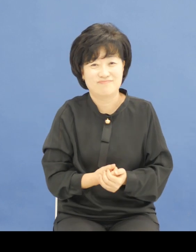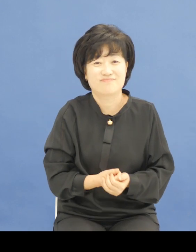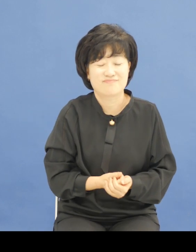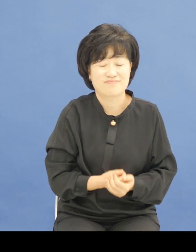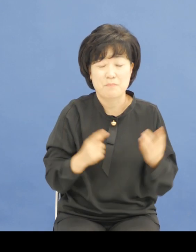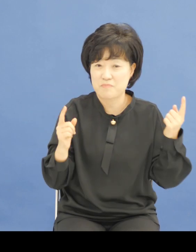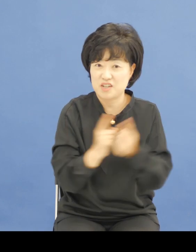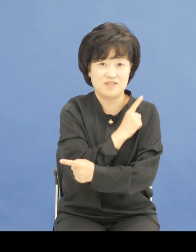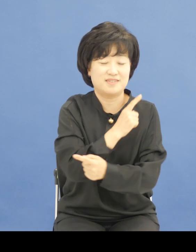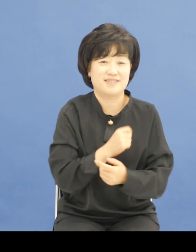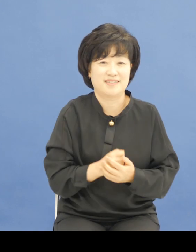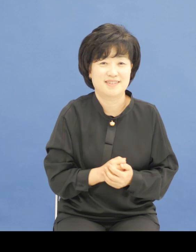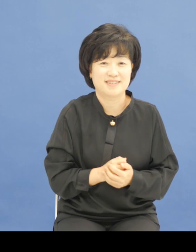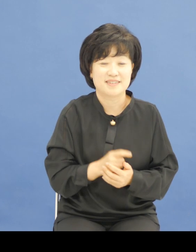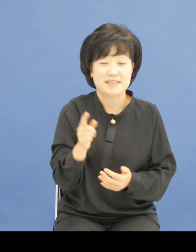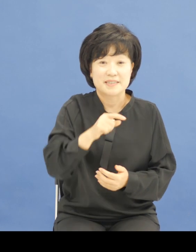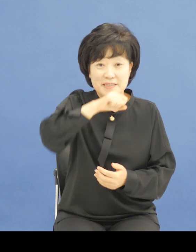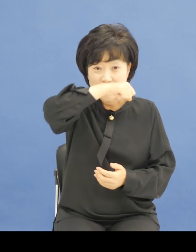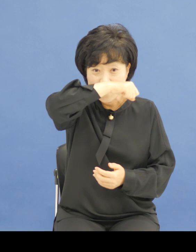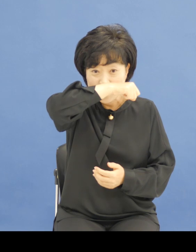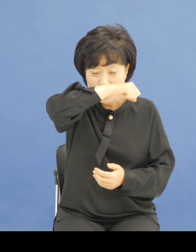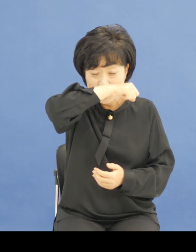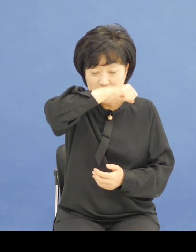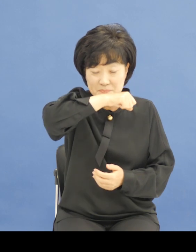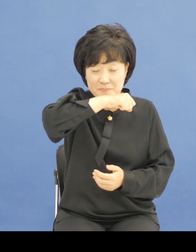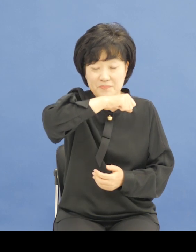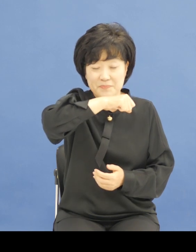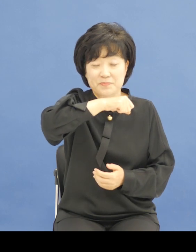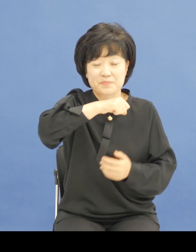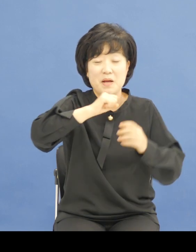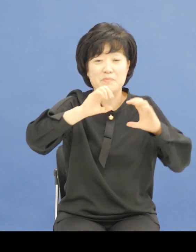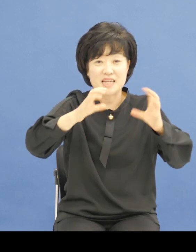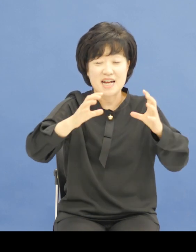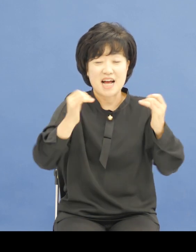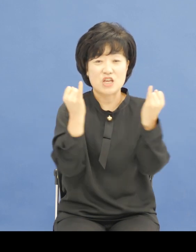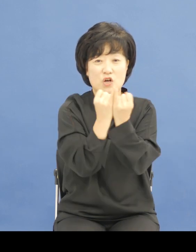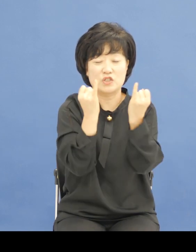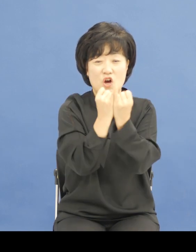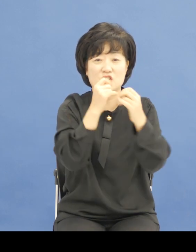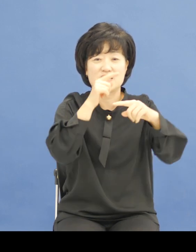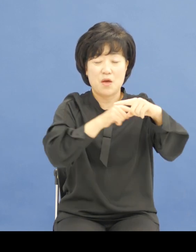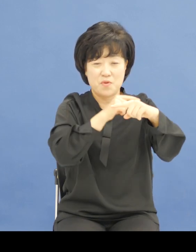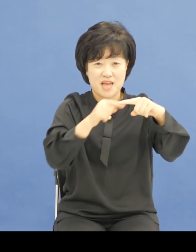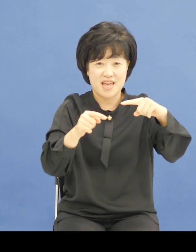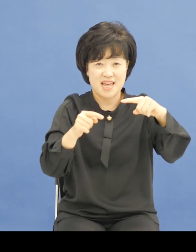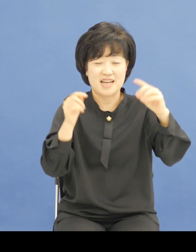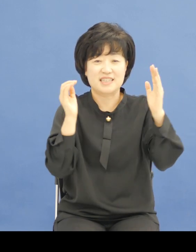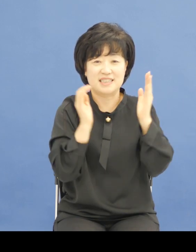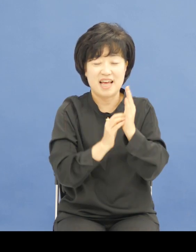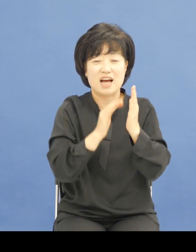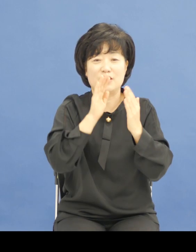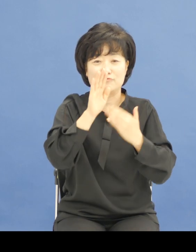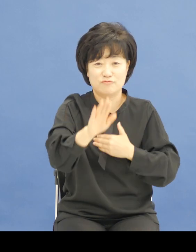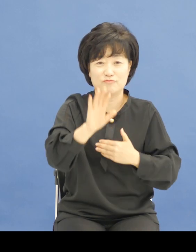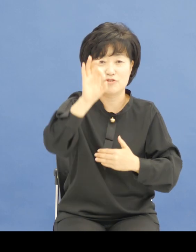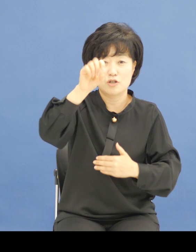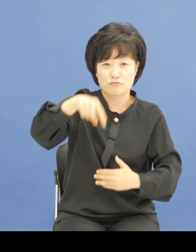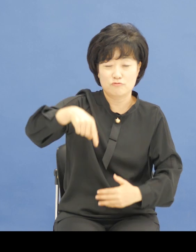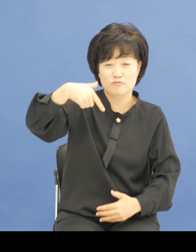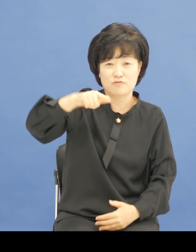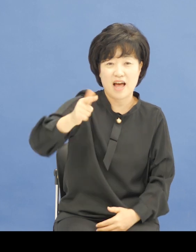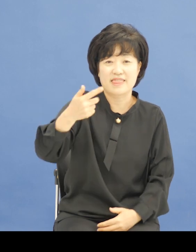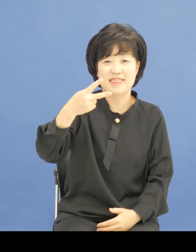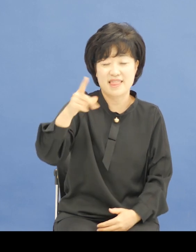2009년도 아프리카 여성 대회를 했는데 월드미션 네. 프론트에서 주관해서 그 다 끝나고 우간다 산속에